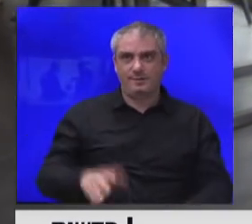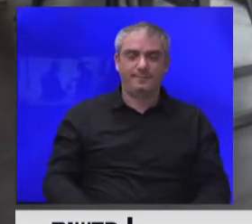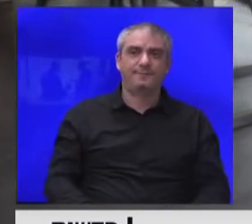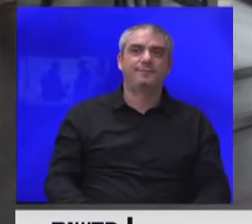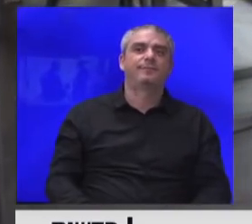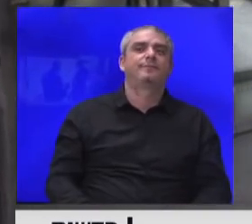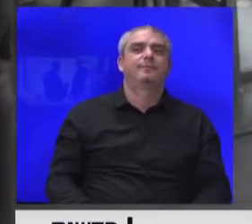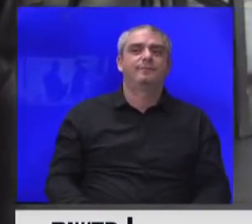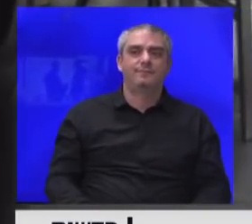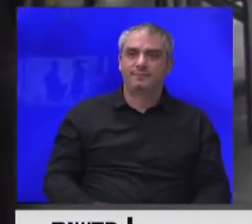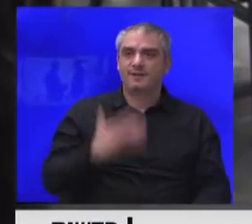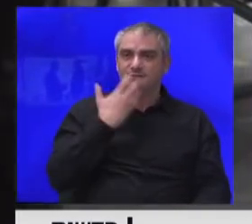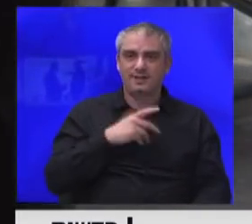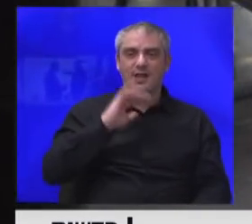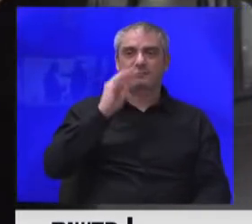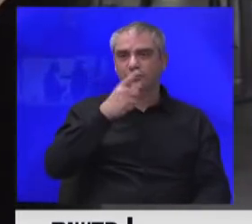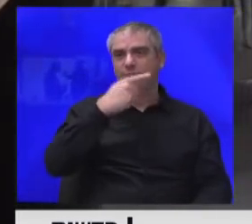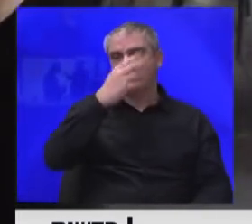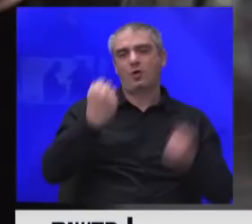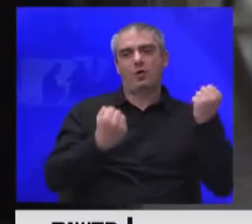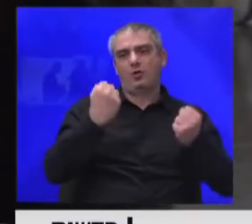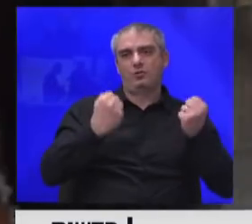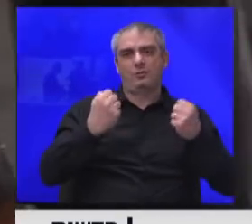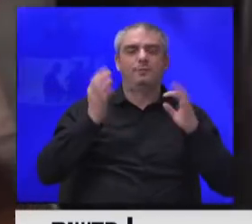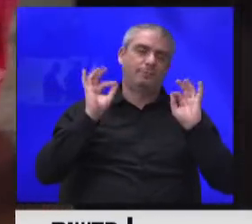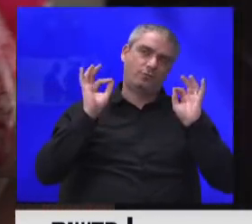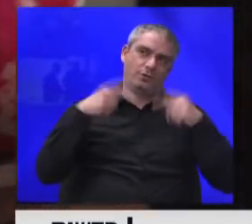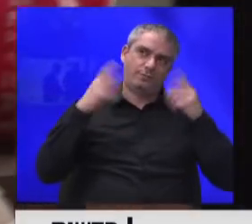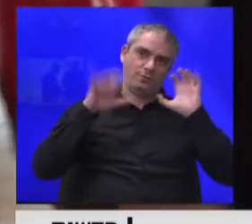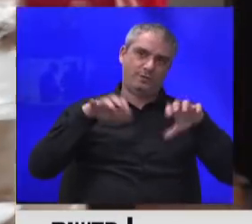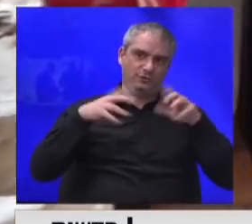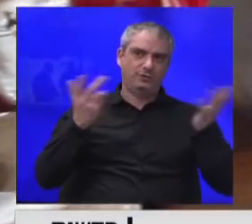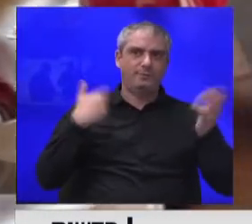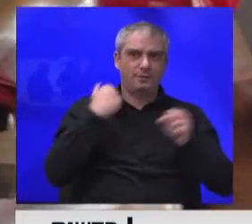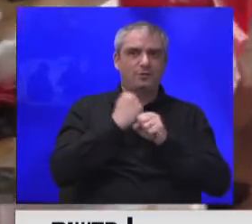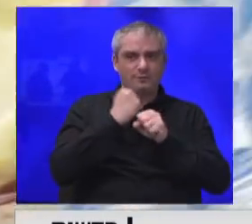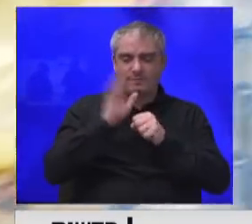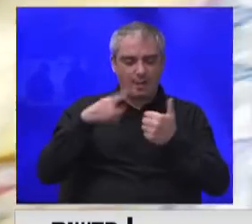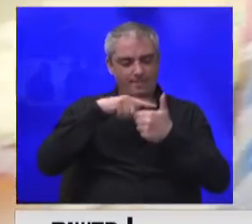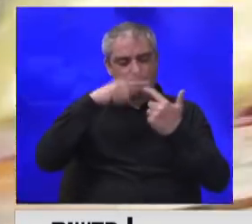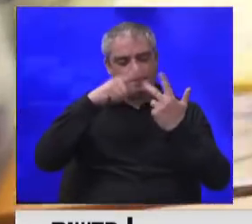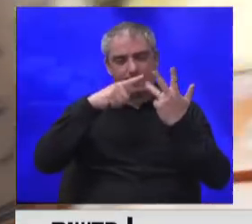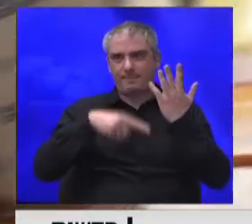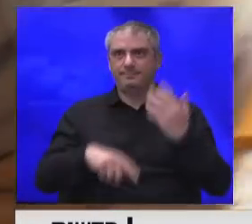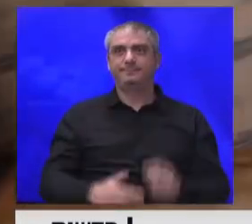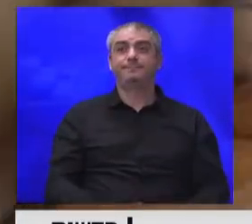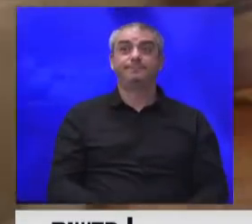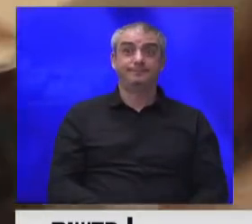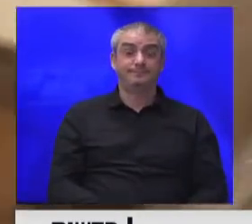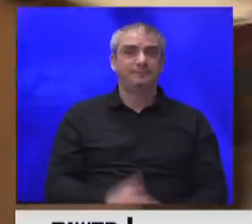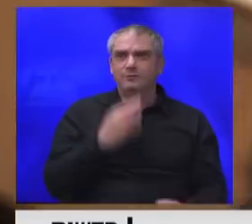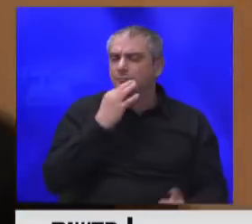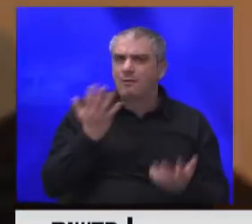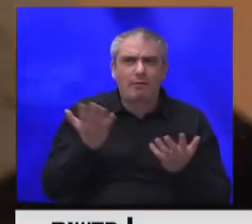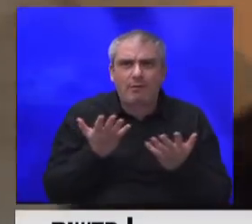אותם. הרצליה, רמת השרון וכדומה יוציא רכב, בטח ביום גשום. אז אנחנו מעסיקים גם, גם וגם. ואתם ודאי